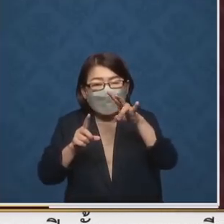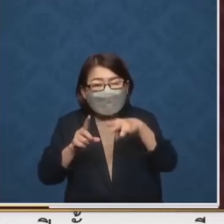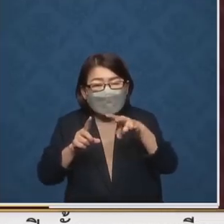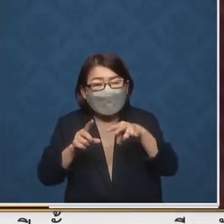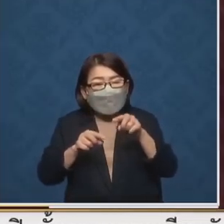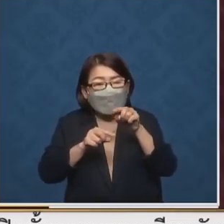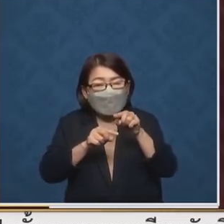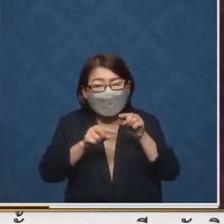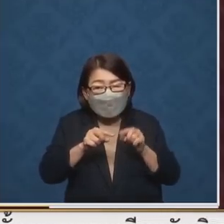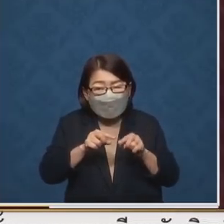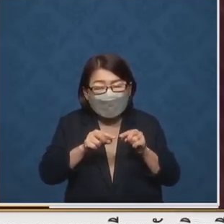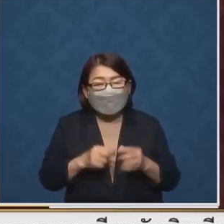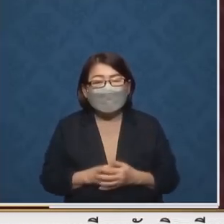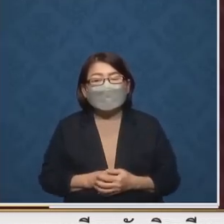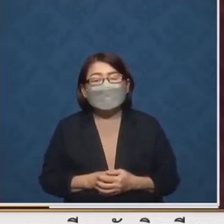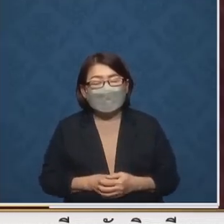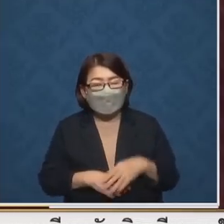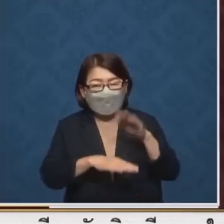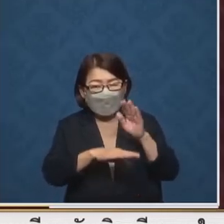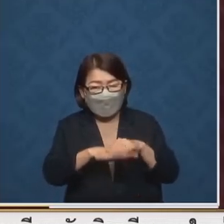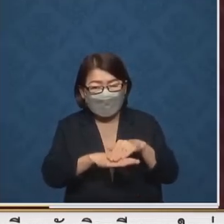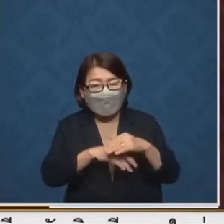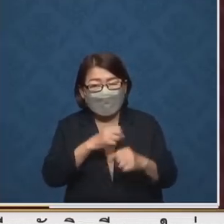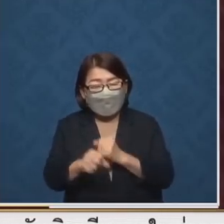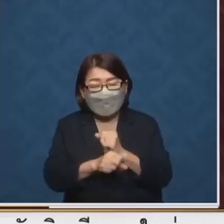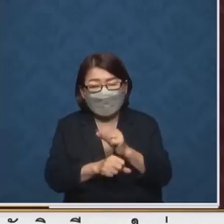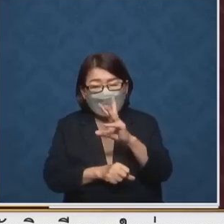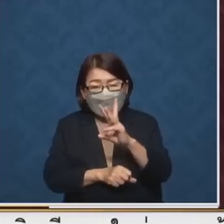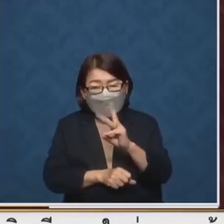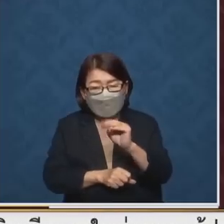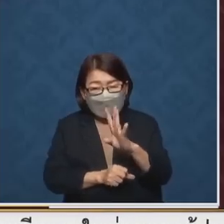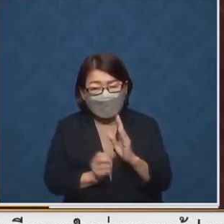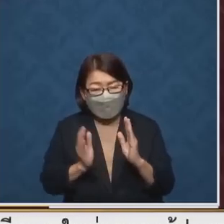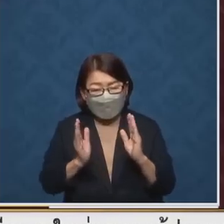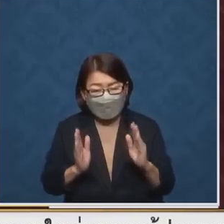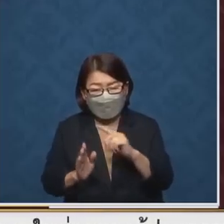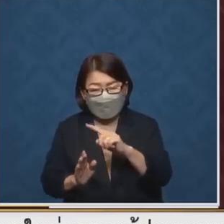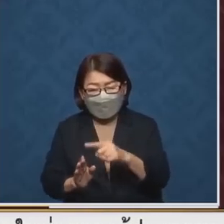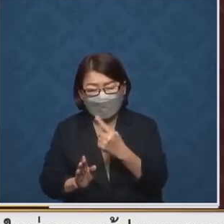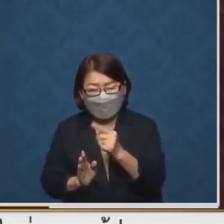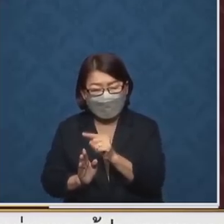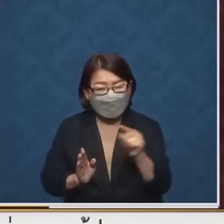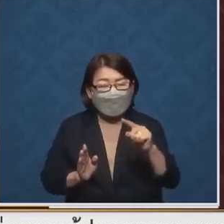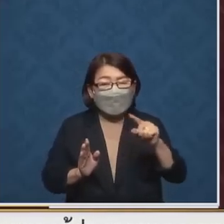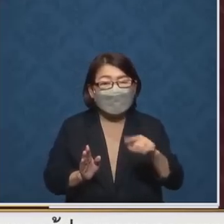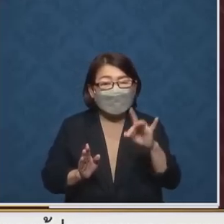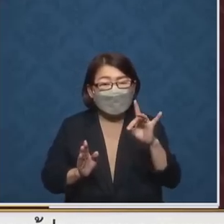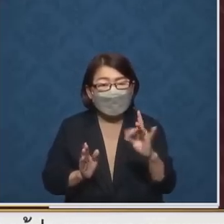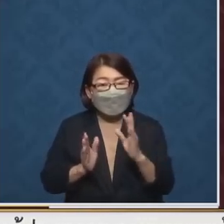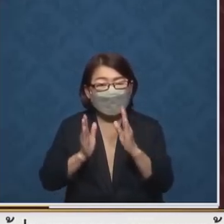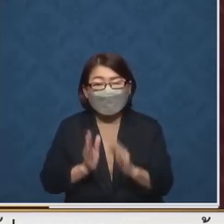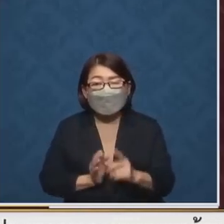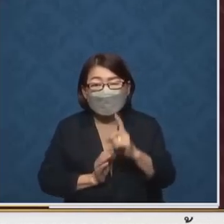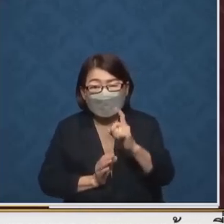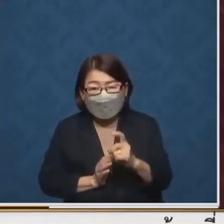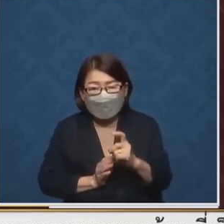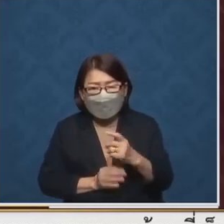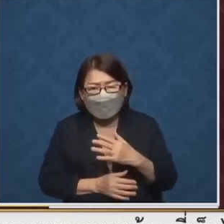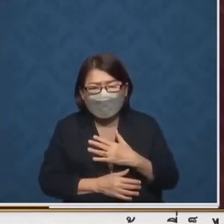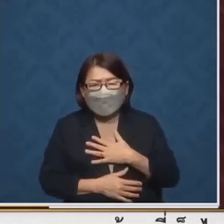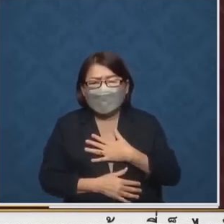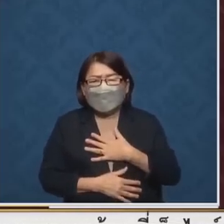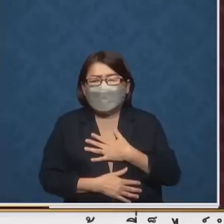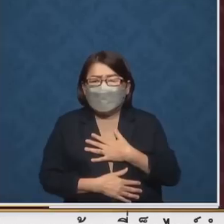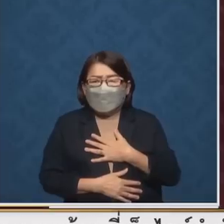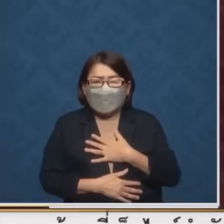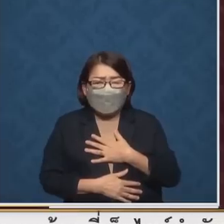ันี่ย้ำนะครี 64 นี่เพีง 8 เดือนเทานั้นนะครัแต่ผู้เสียชีวิตสิครับ น่าสพรงกลว